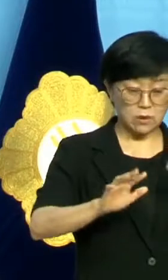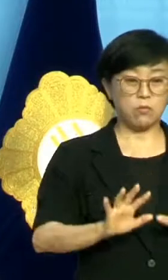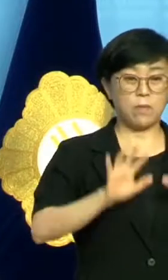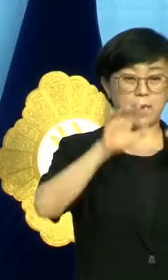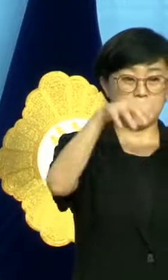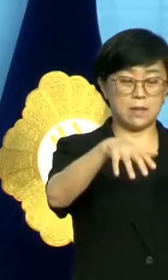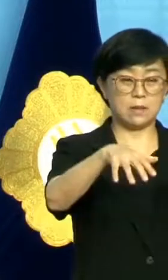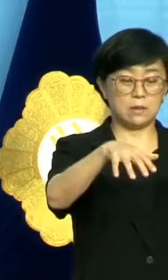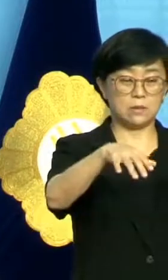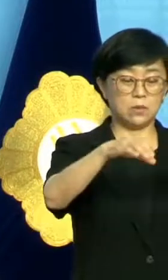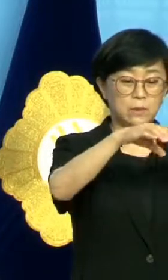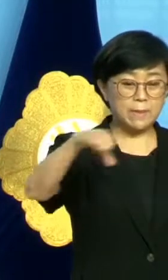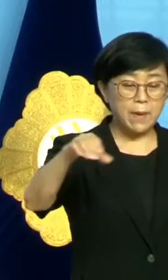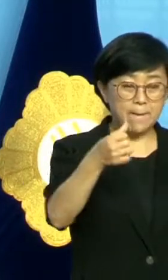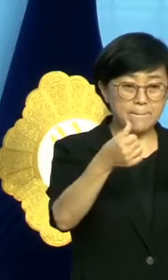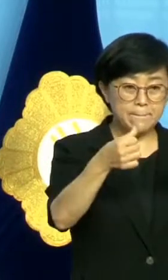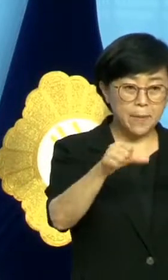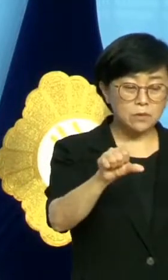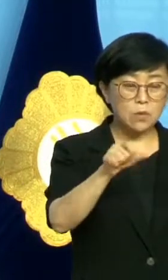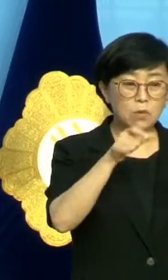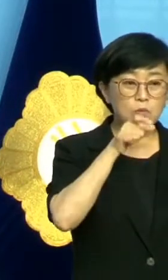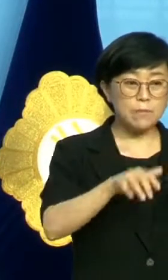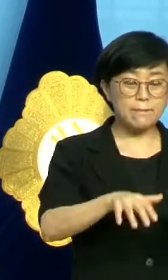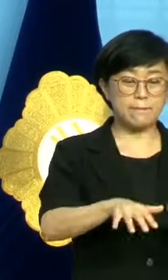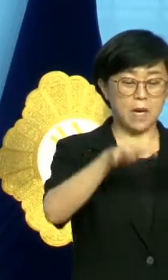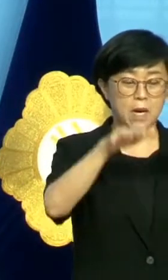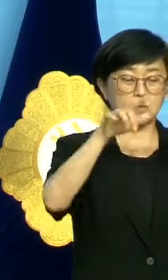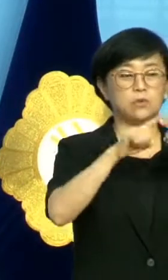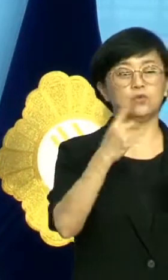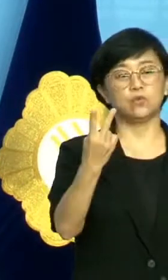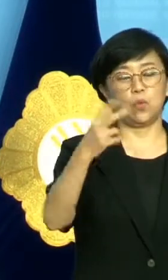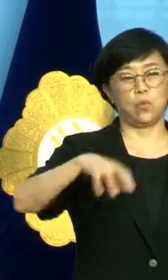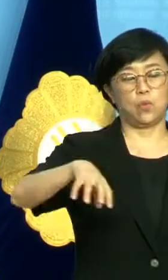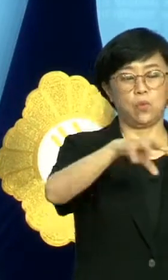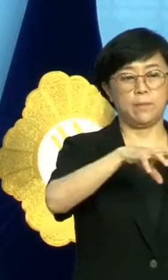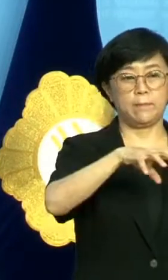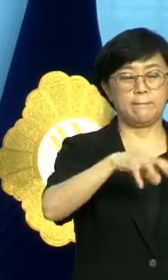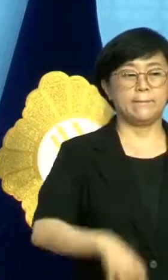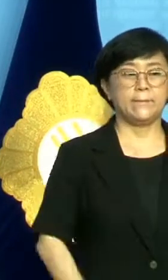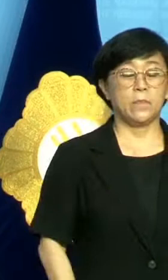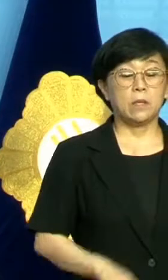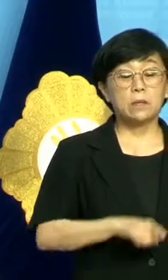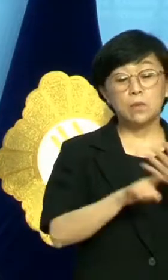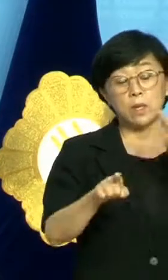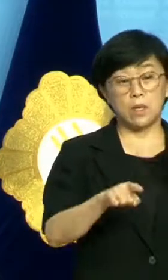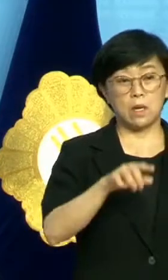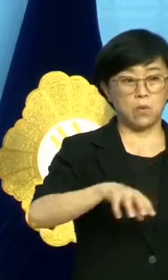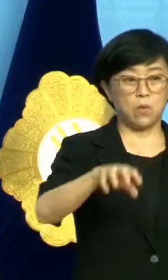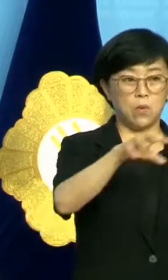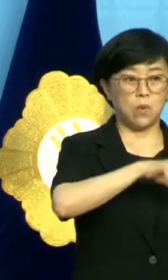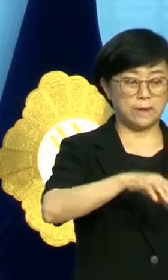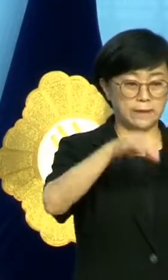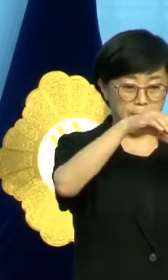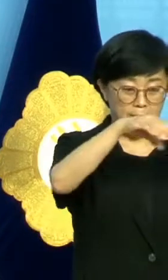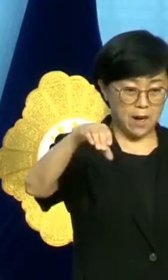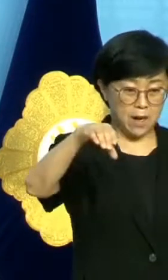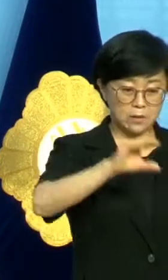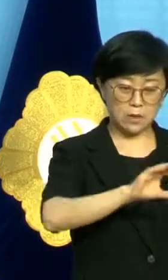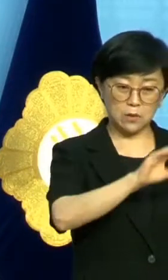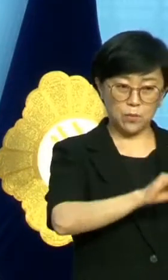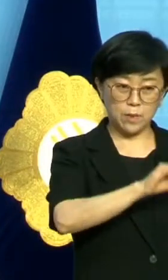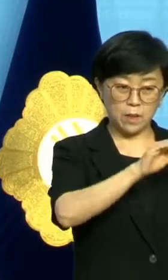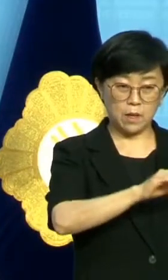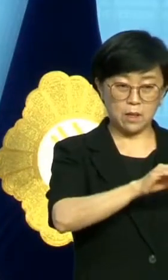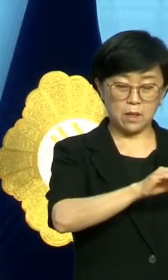3방 파손으로 침수가 일어난 곳이 2 곳이었습니다 나머지 내고 또 제방 높이가 개